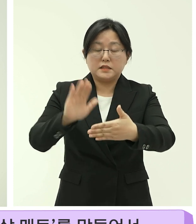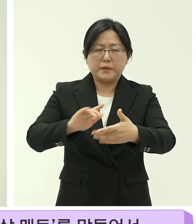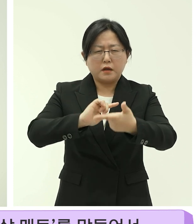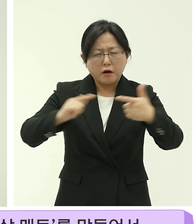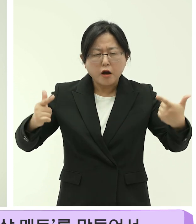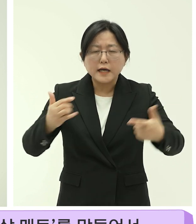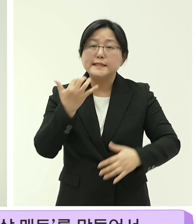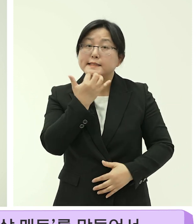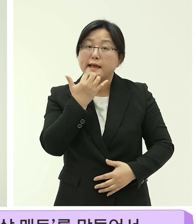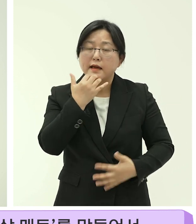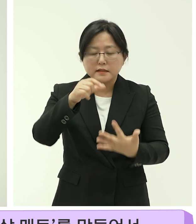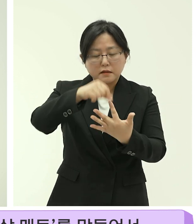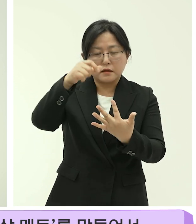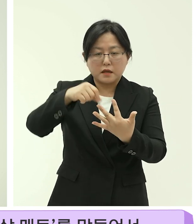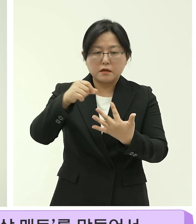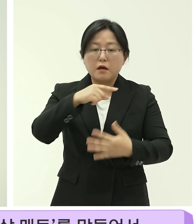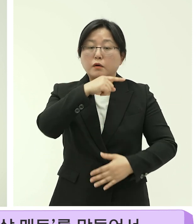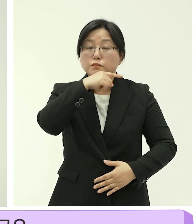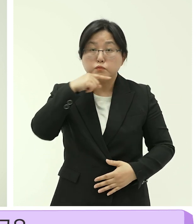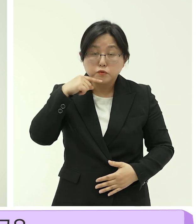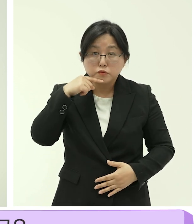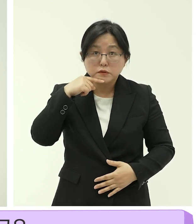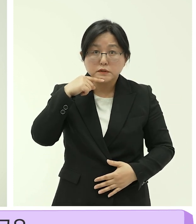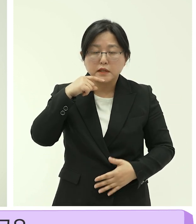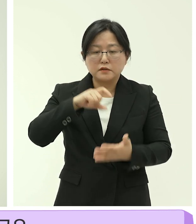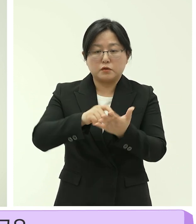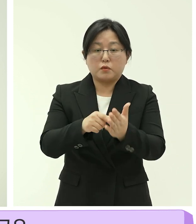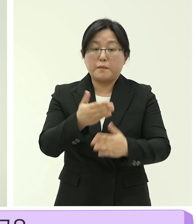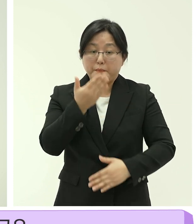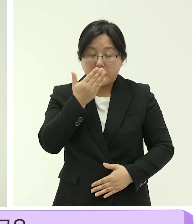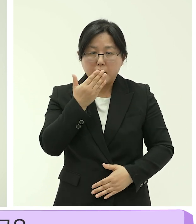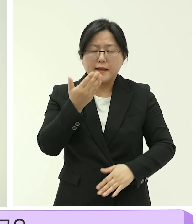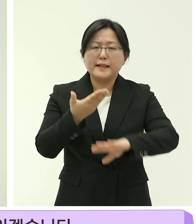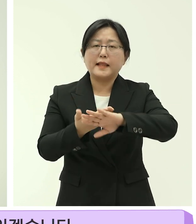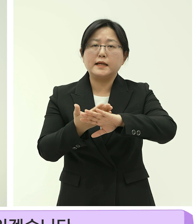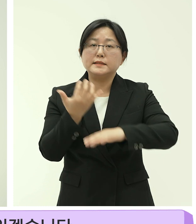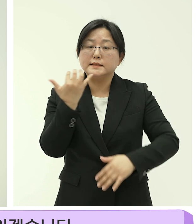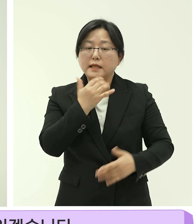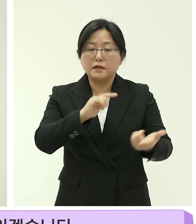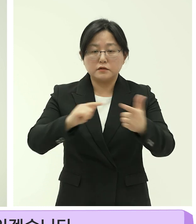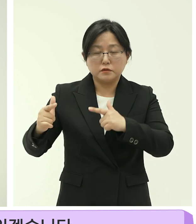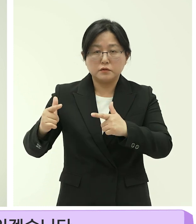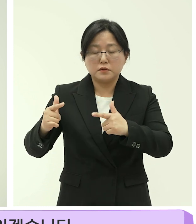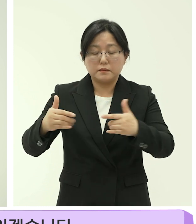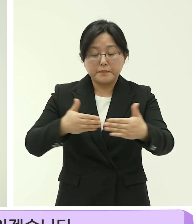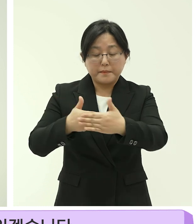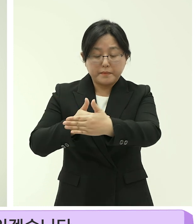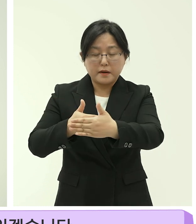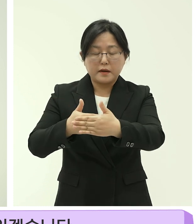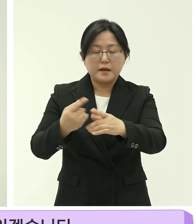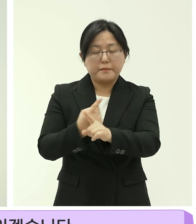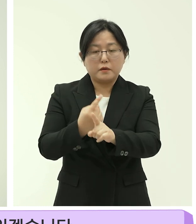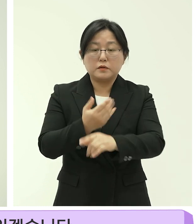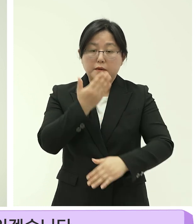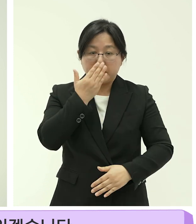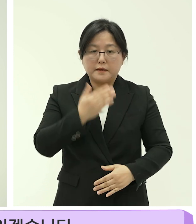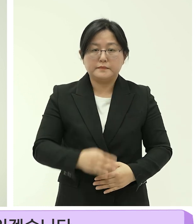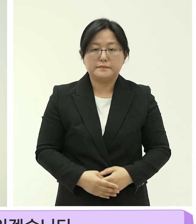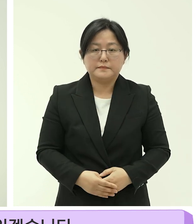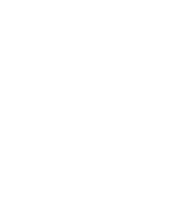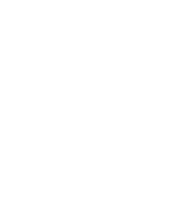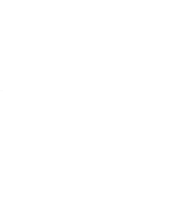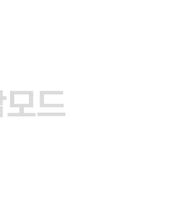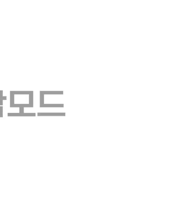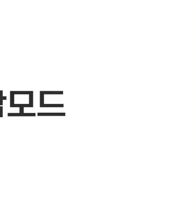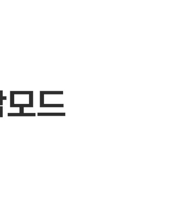적용했지만 다양한 색상 매트를 만들어서 붉은색 필터를 적용할 수도 있고요. 또 다른 색깔의 필터를 적용할 수도